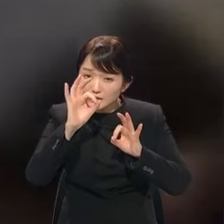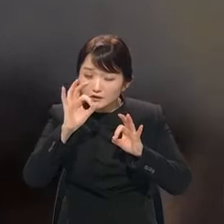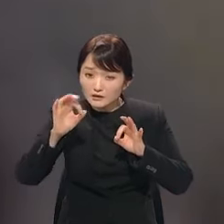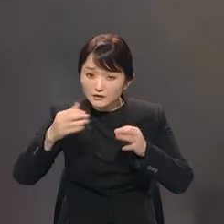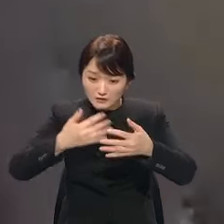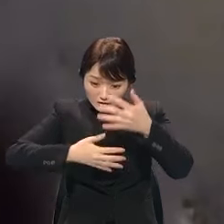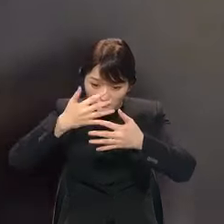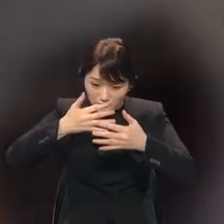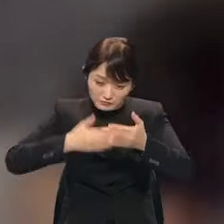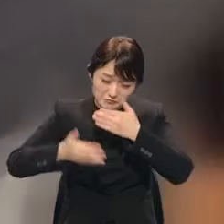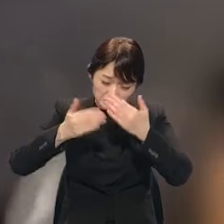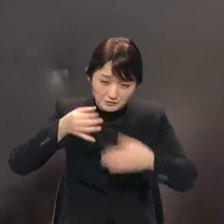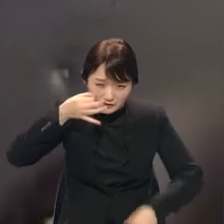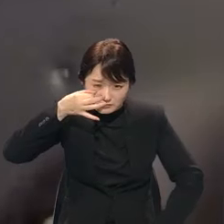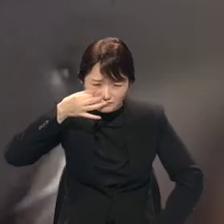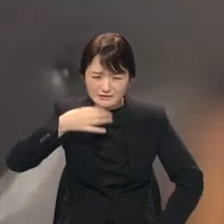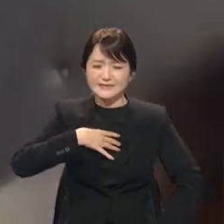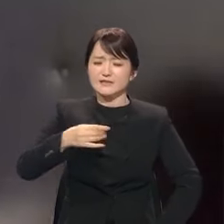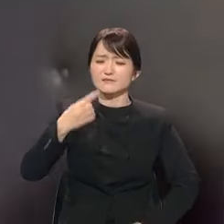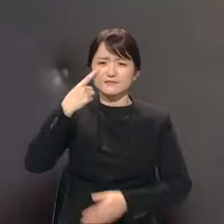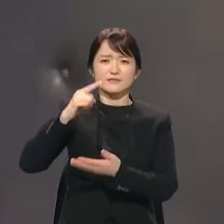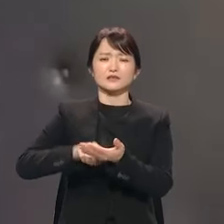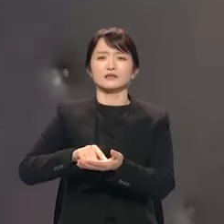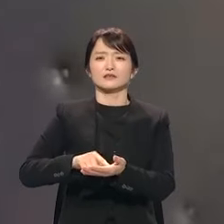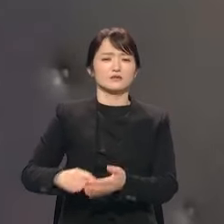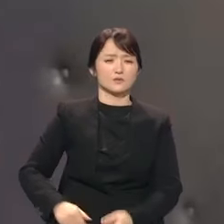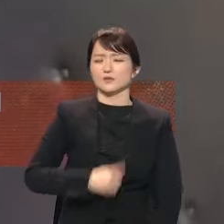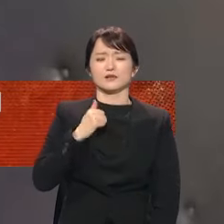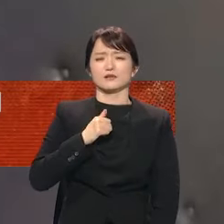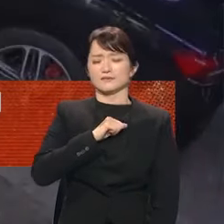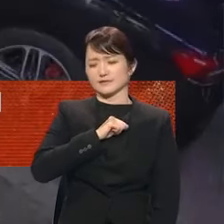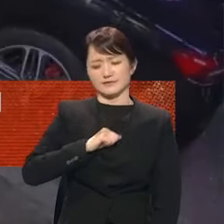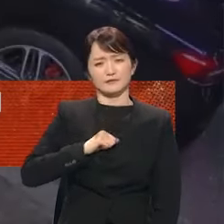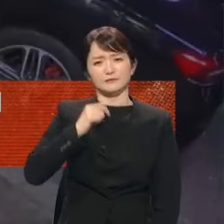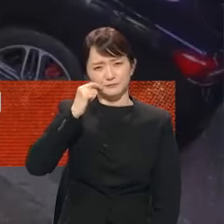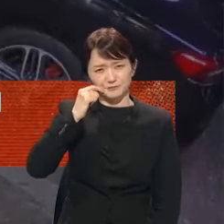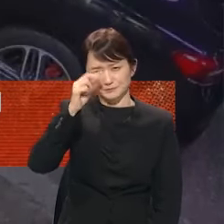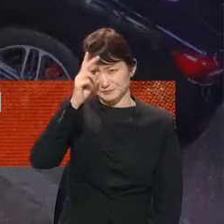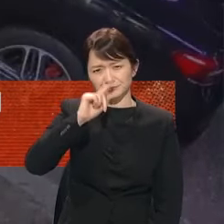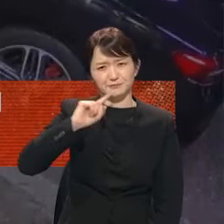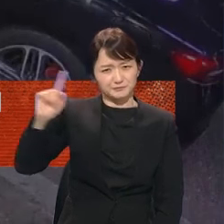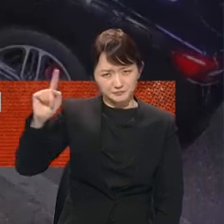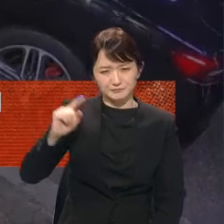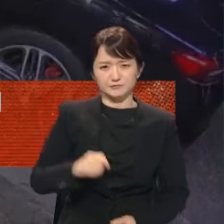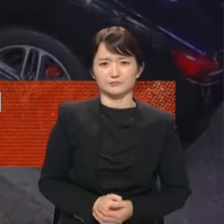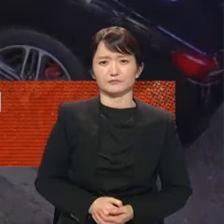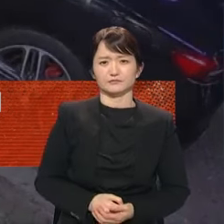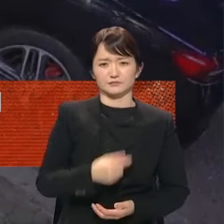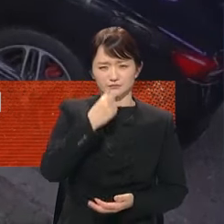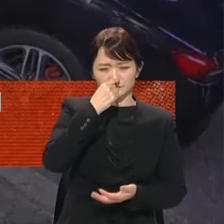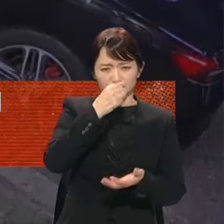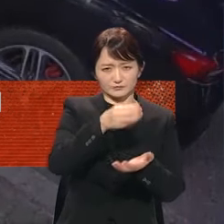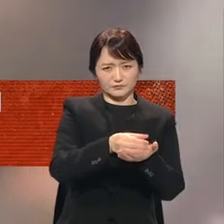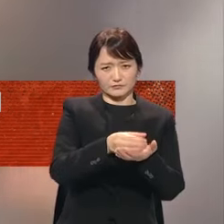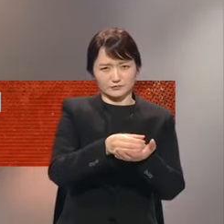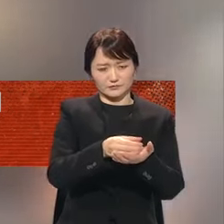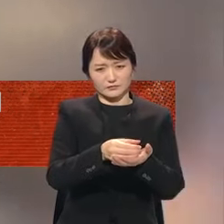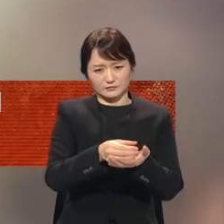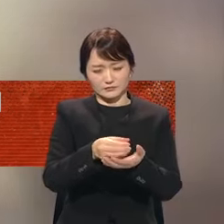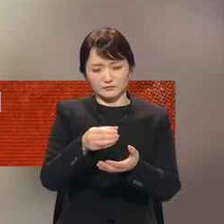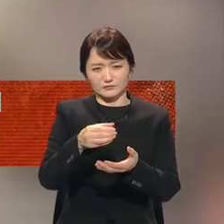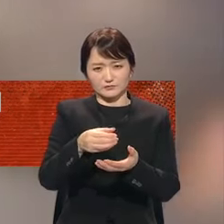아니라 고의로 분명히 보이지 않습니까? 그래서 아 너무 화가 나서 도저히 참을 수 없다. 경찰에 신고해서 술병하고 술잔도 수거해 갔다고